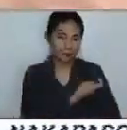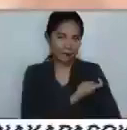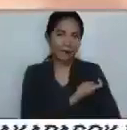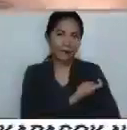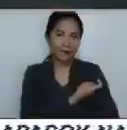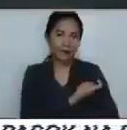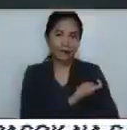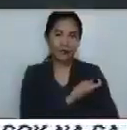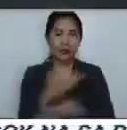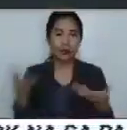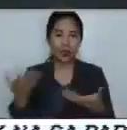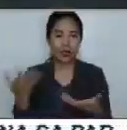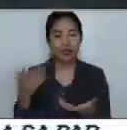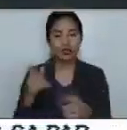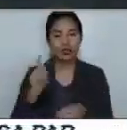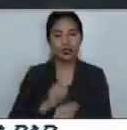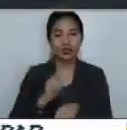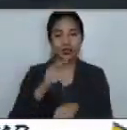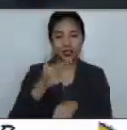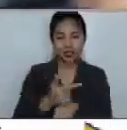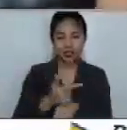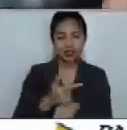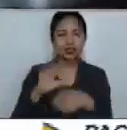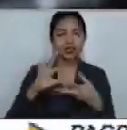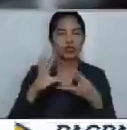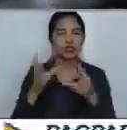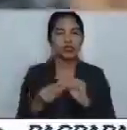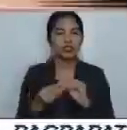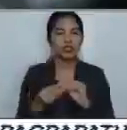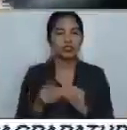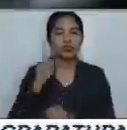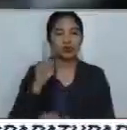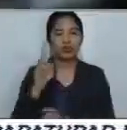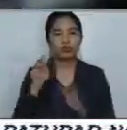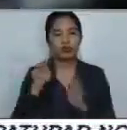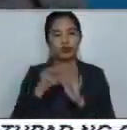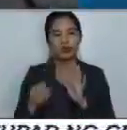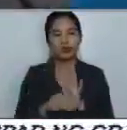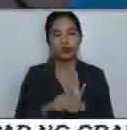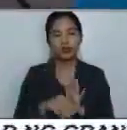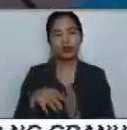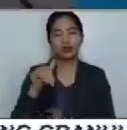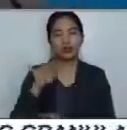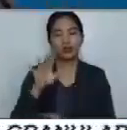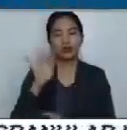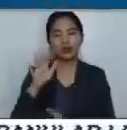isolate, treat, reintegrate strategy laban sa COVID-19.